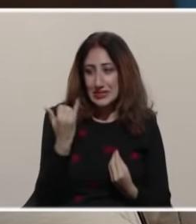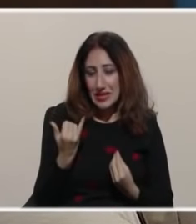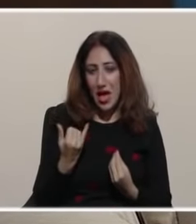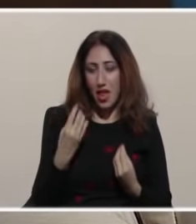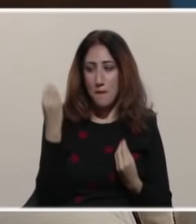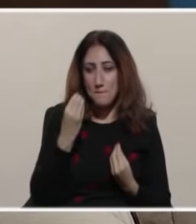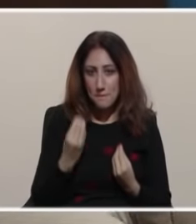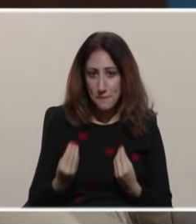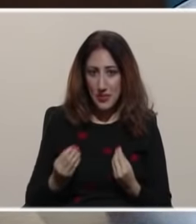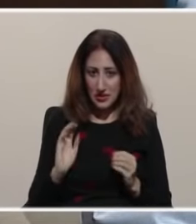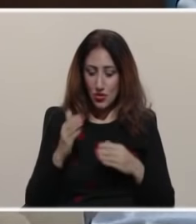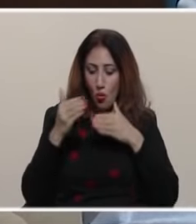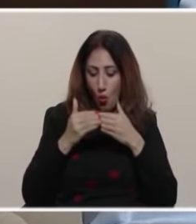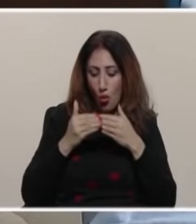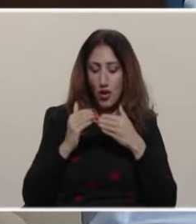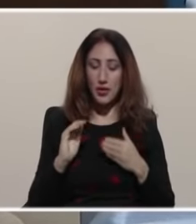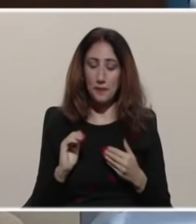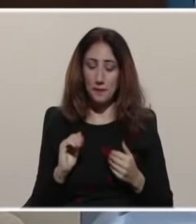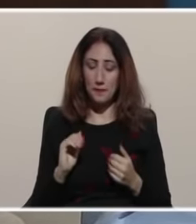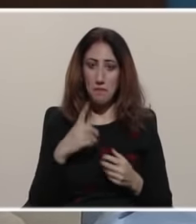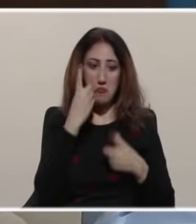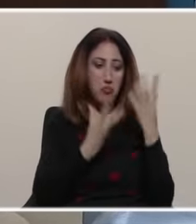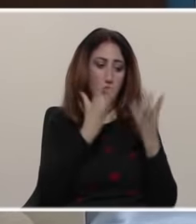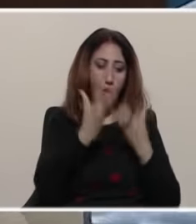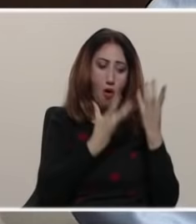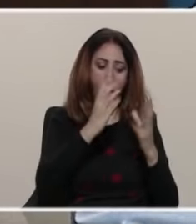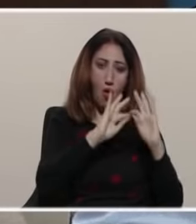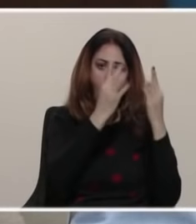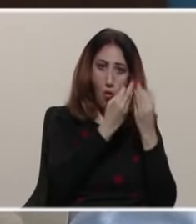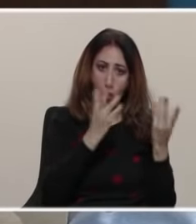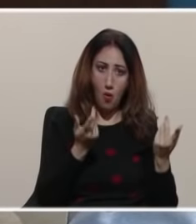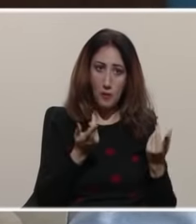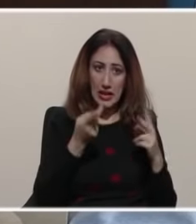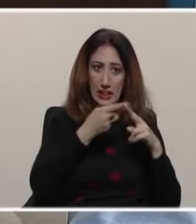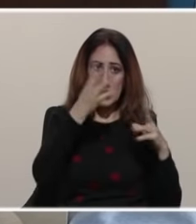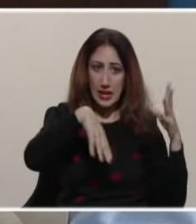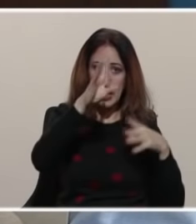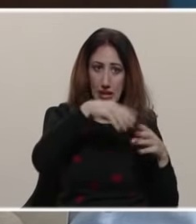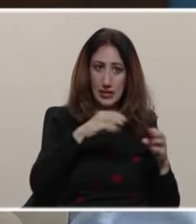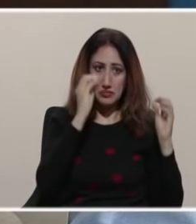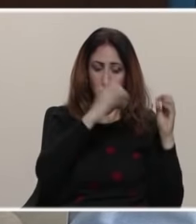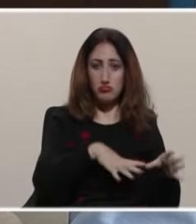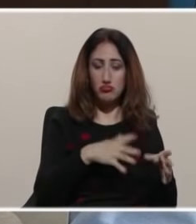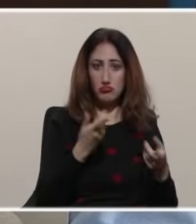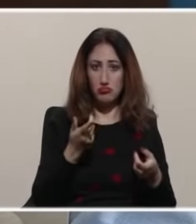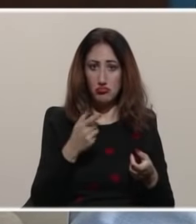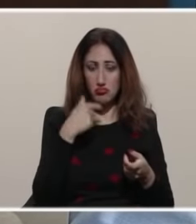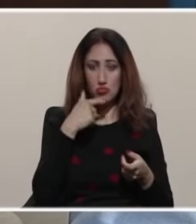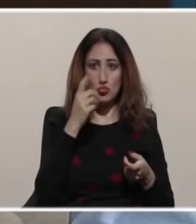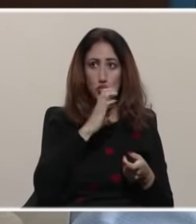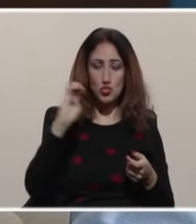لين قريب، وأهل النار كل عتل جعزري